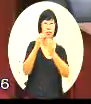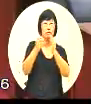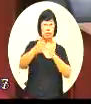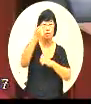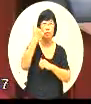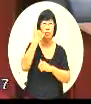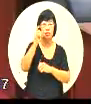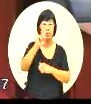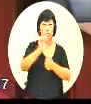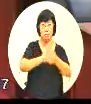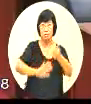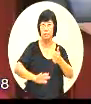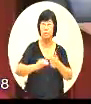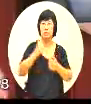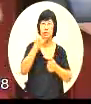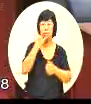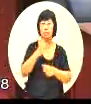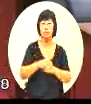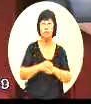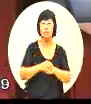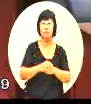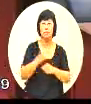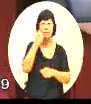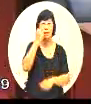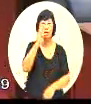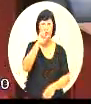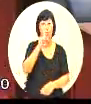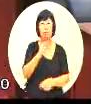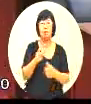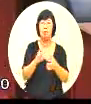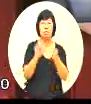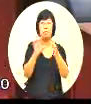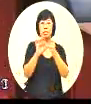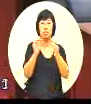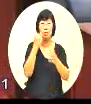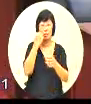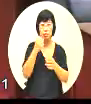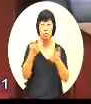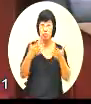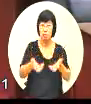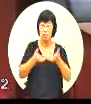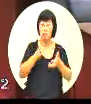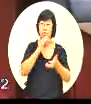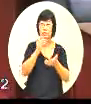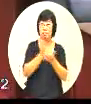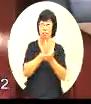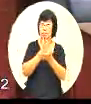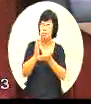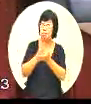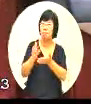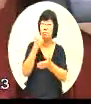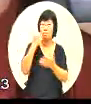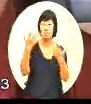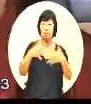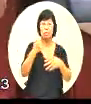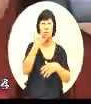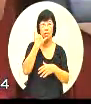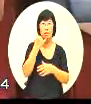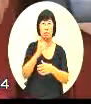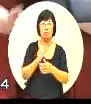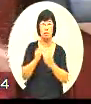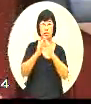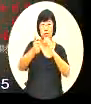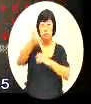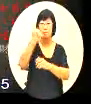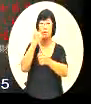影响力啦，就是说谁的错都不重要，重要怎么解决问题啦。那么我希望市长能够向中央来争